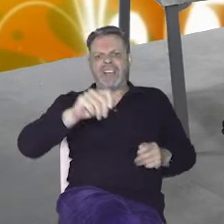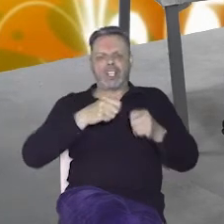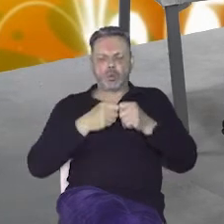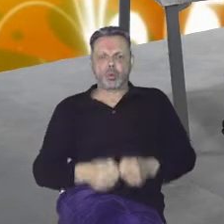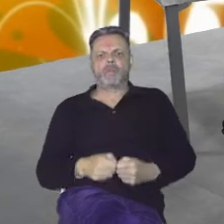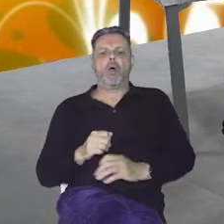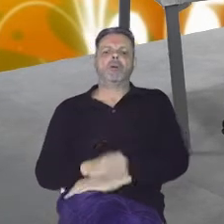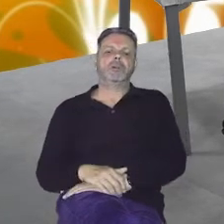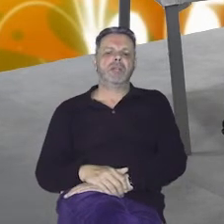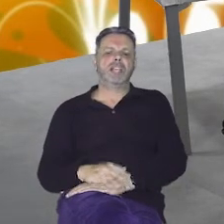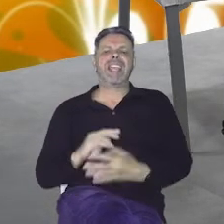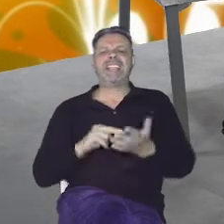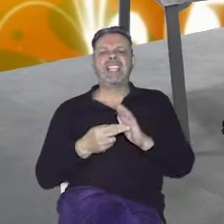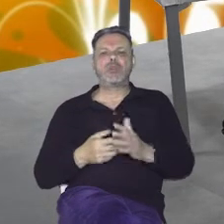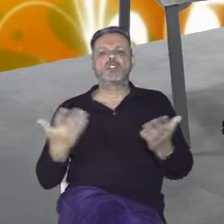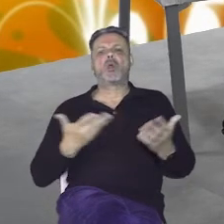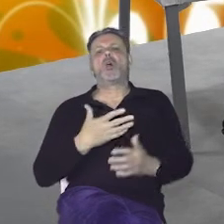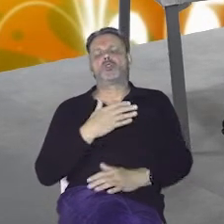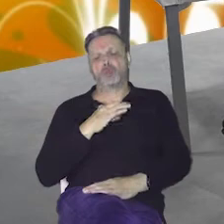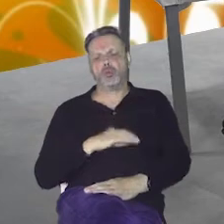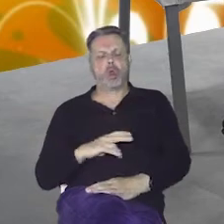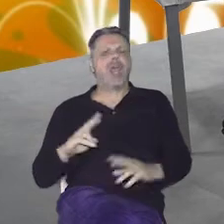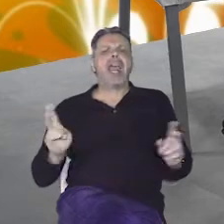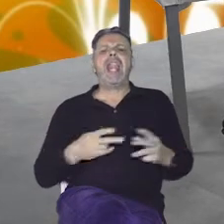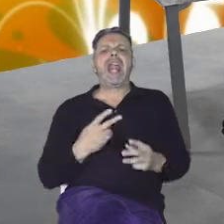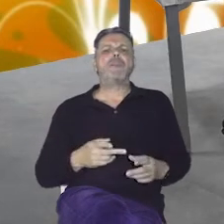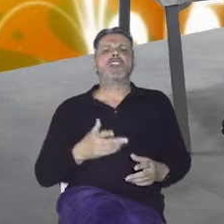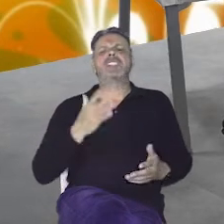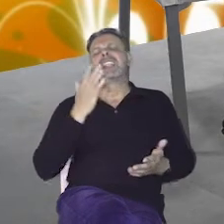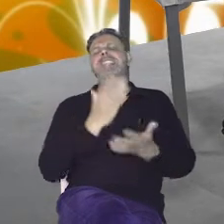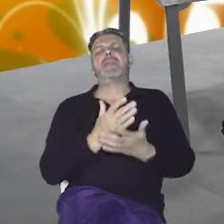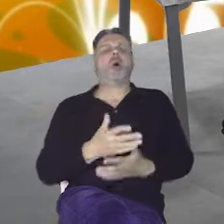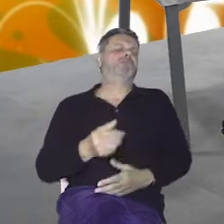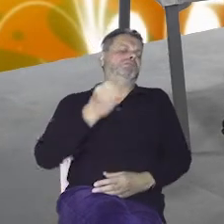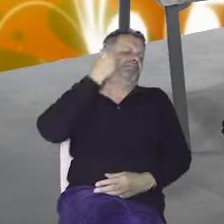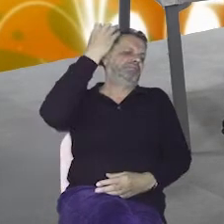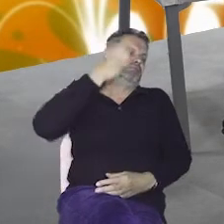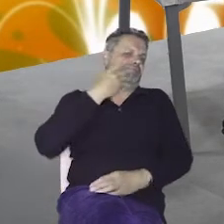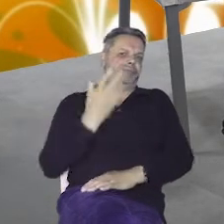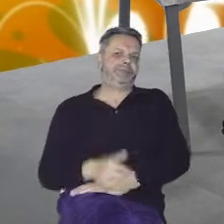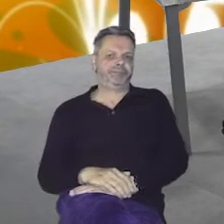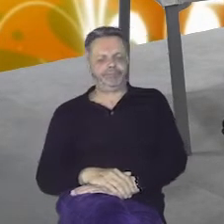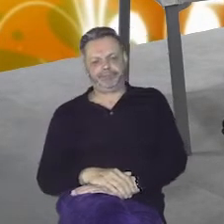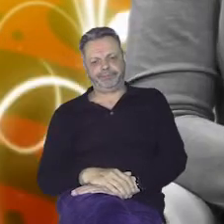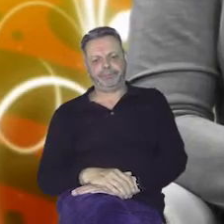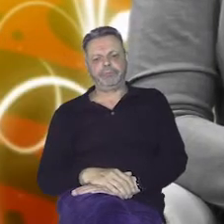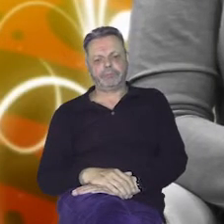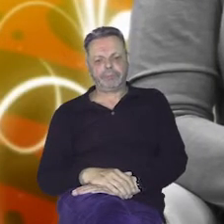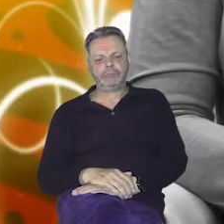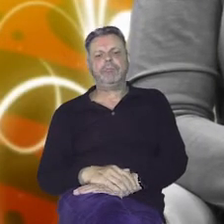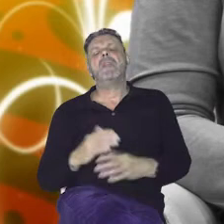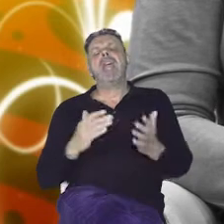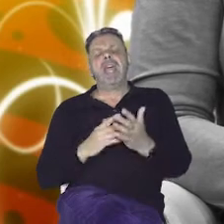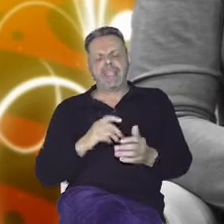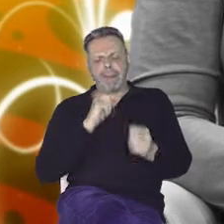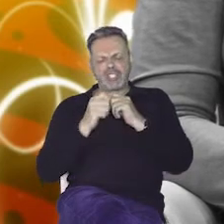ili institucije koje su zato dužne. Ne može se samo ovako na pamet. Evo, ne, mislim da treba, evo, mislim stvarno treba govoriti o tome. Ja